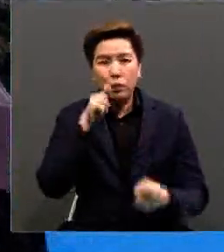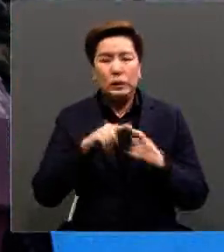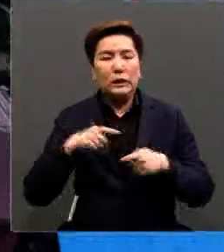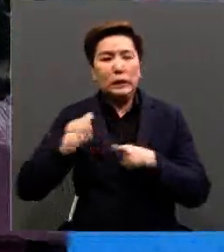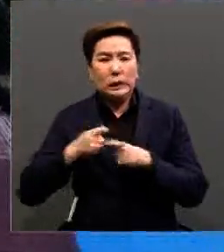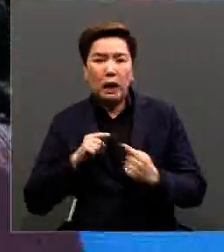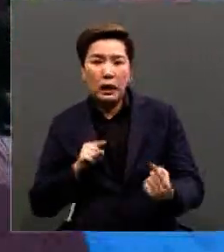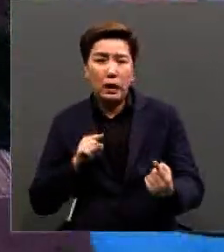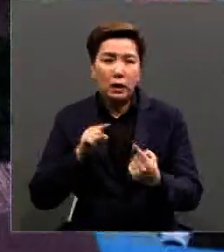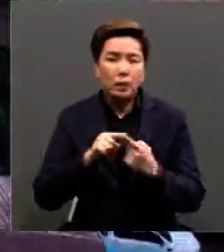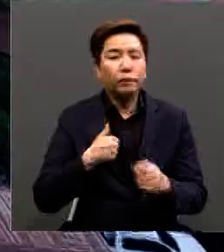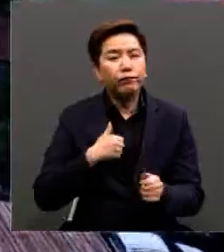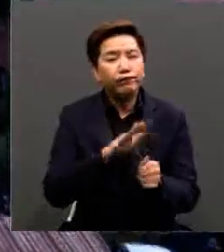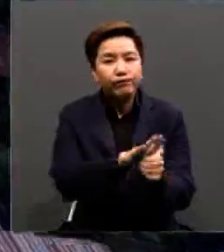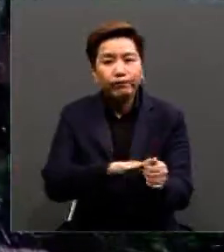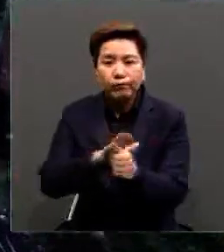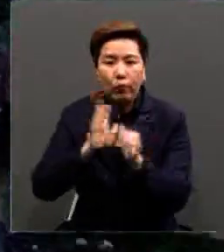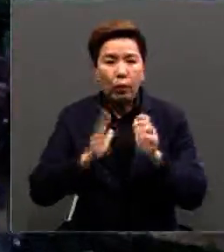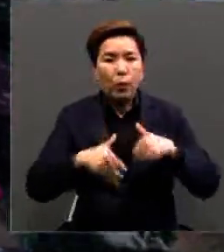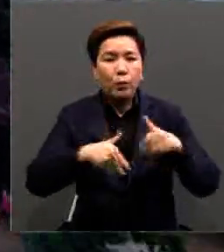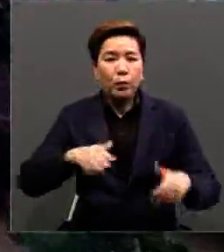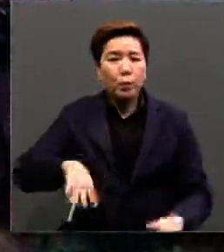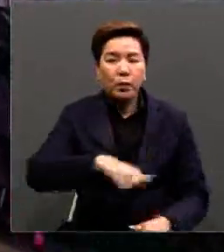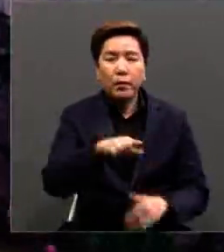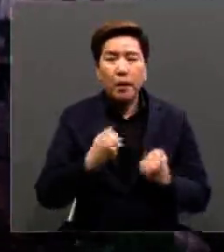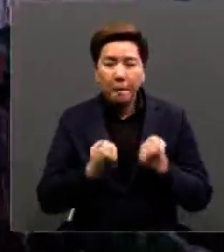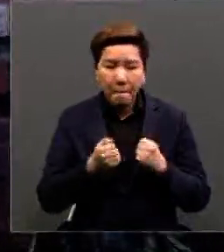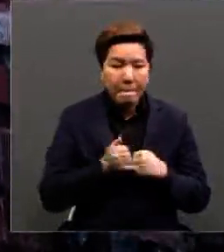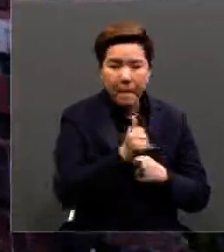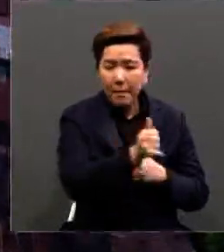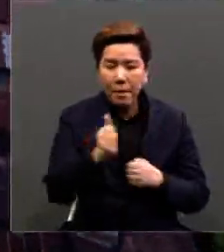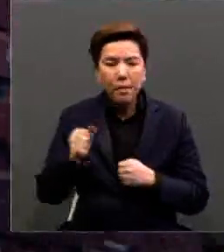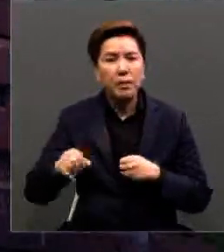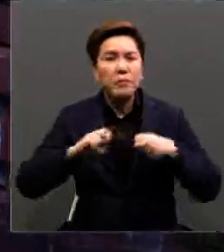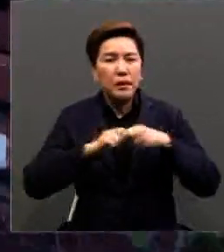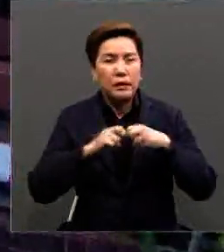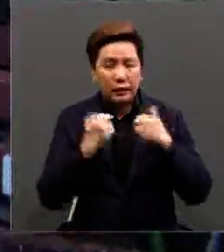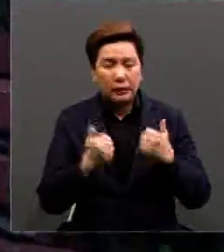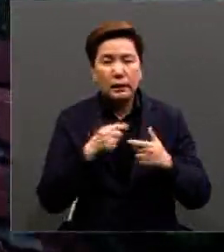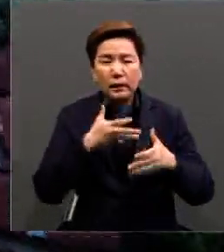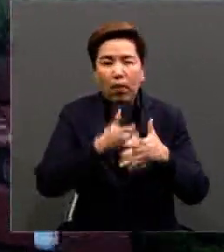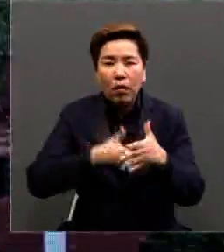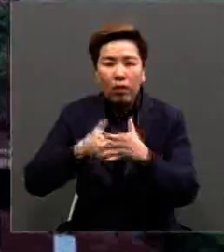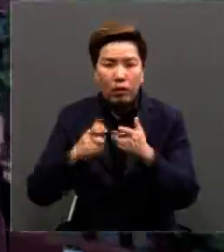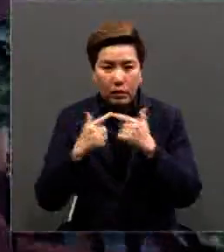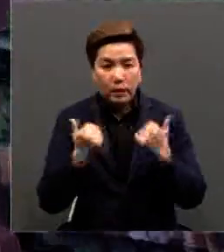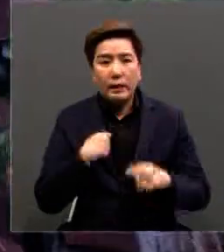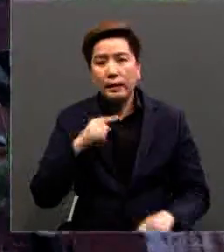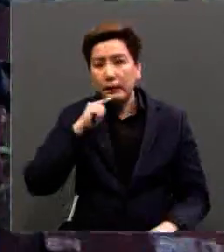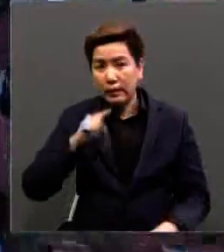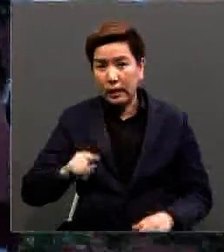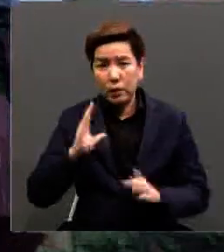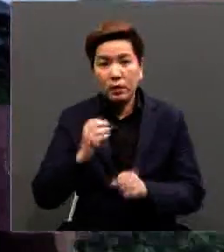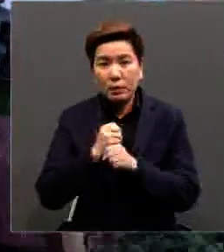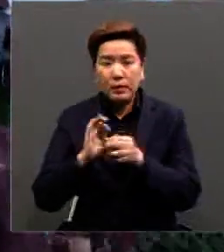รก็ยากลำบากรู้สึกเห็นใจพี่น้องประชาชนที่ต้องสัญจรไปมาในบริเวณนี้ทางนี้ท่านนายกเองก็ได้สั่งการให้หน่วยงานที่เกี่ยวข้